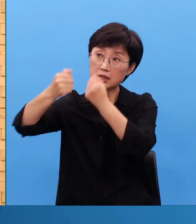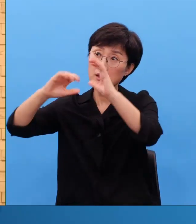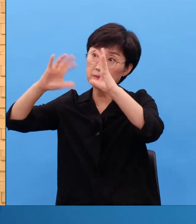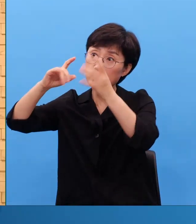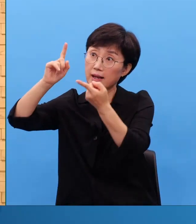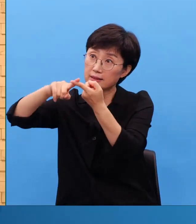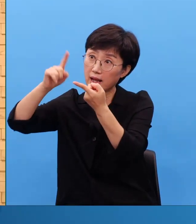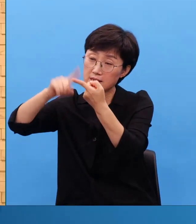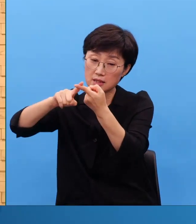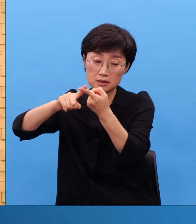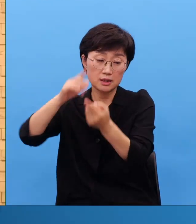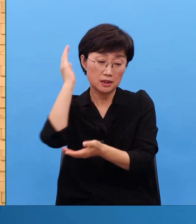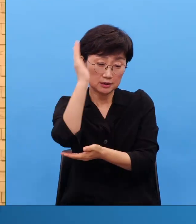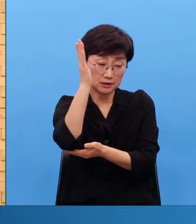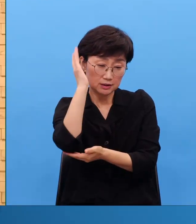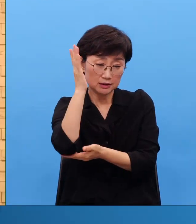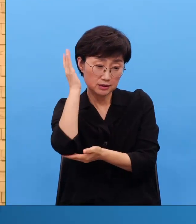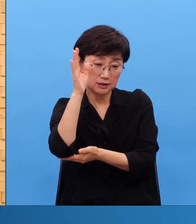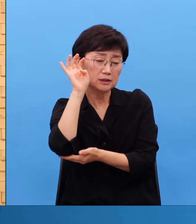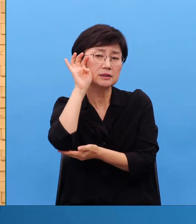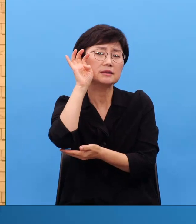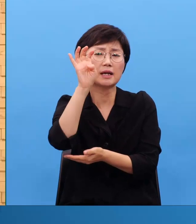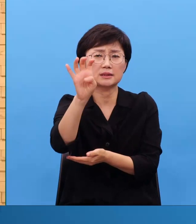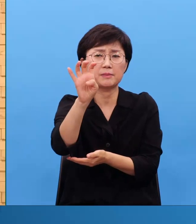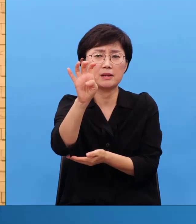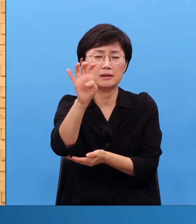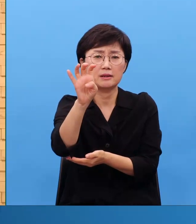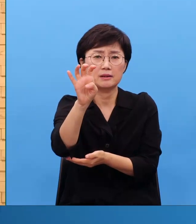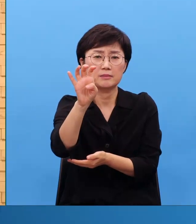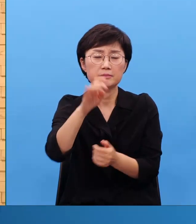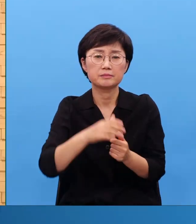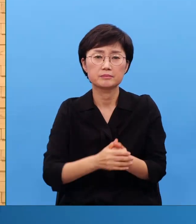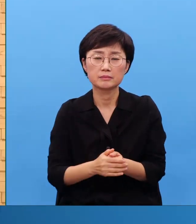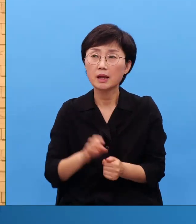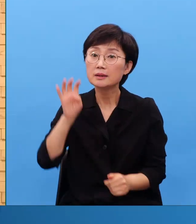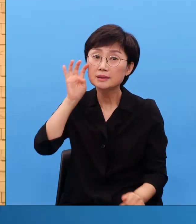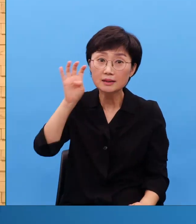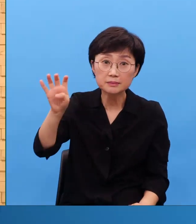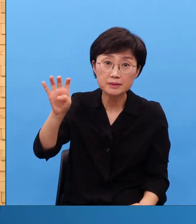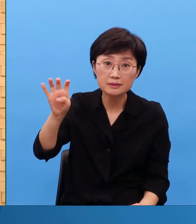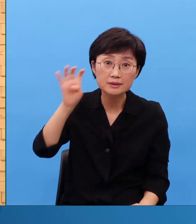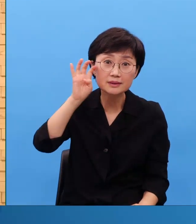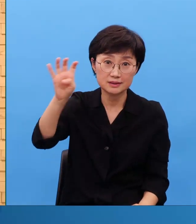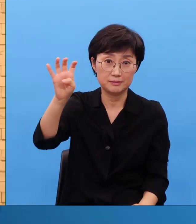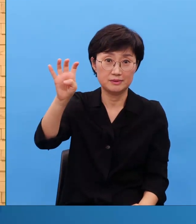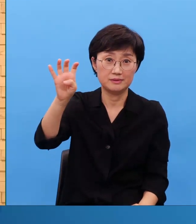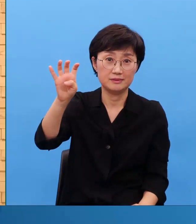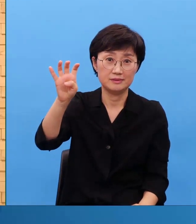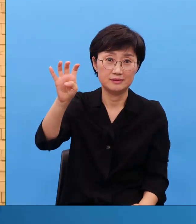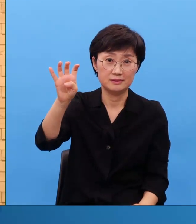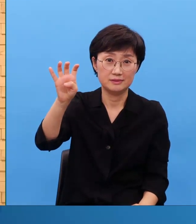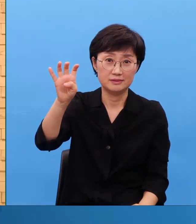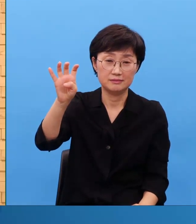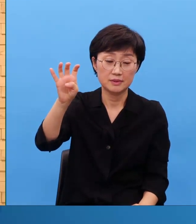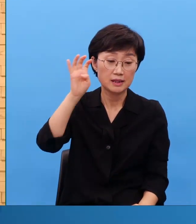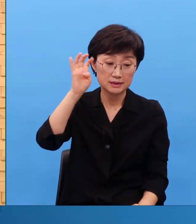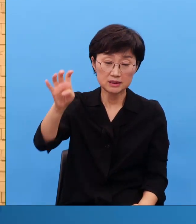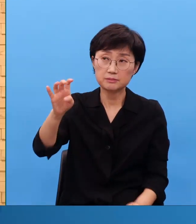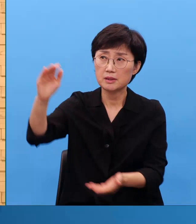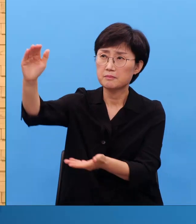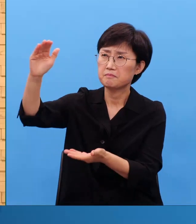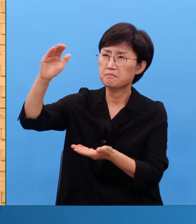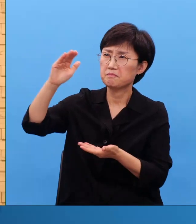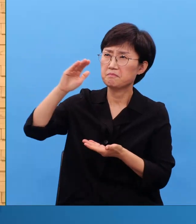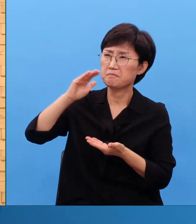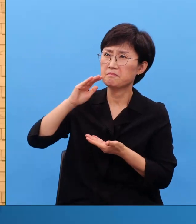And then for 40 days, he continued to speak only about the kingdom of 아니 God. 40일 동안을 For 40 days. 이거로 끝난 겁니다. And then that was it.